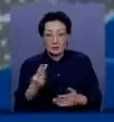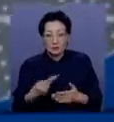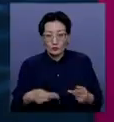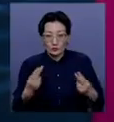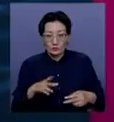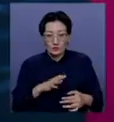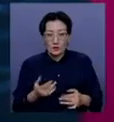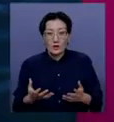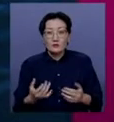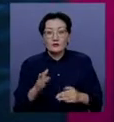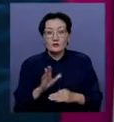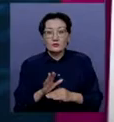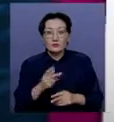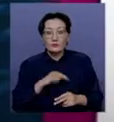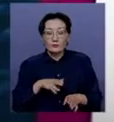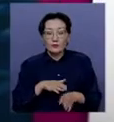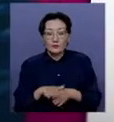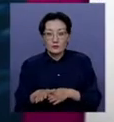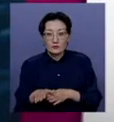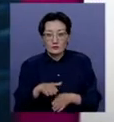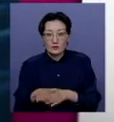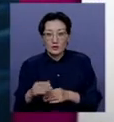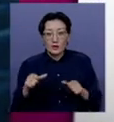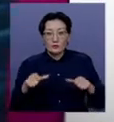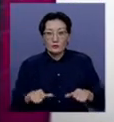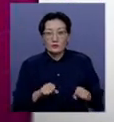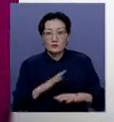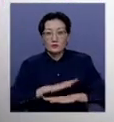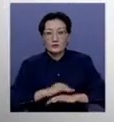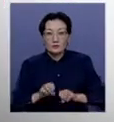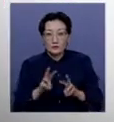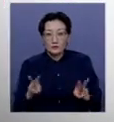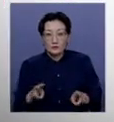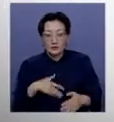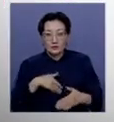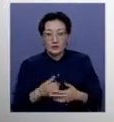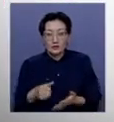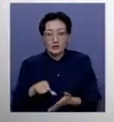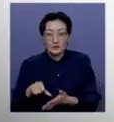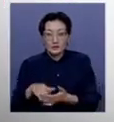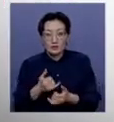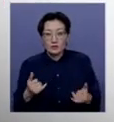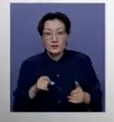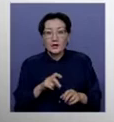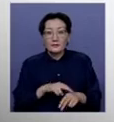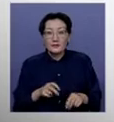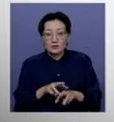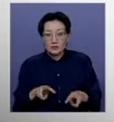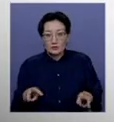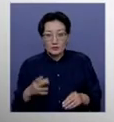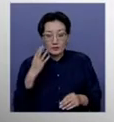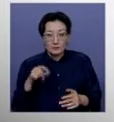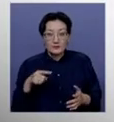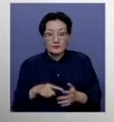қойды. Қаулыда қызметтік борышын үлгілі атқарғаны, құқық тәртібін қамтамасыз етуге белсене қатысқаны үшін Ішкі істер министрлігі,